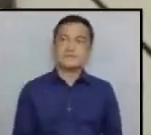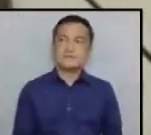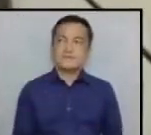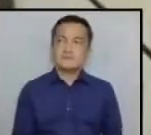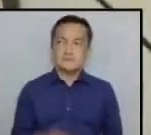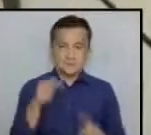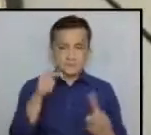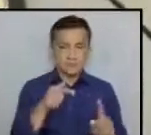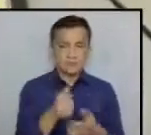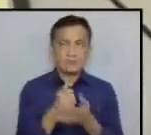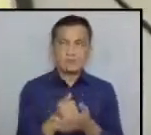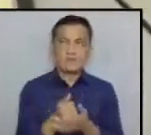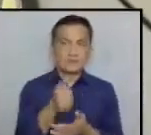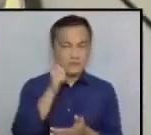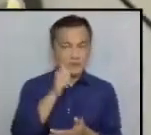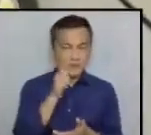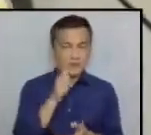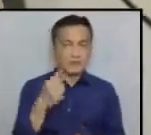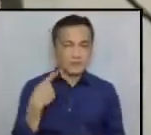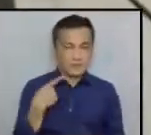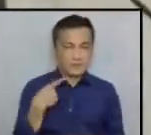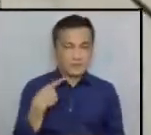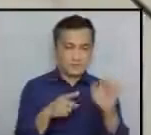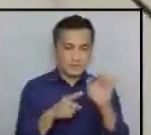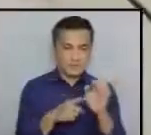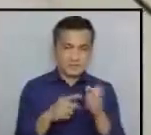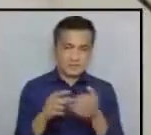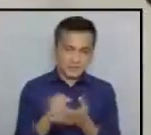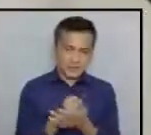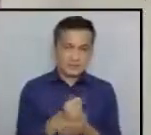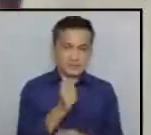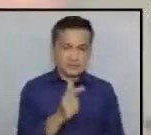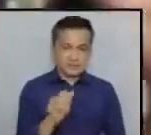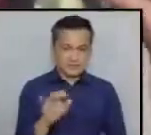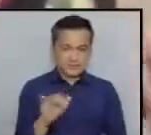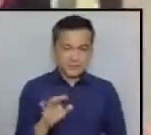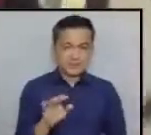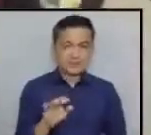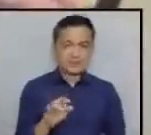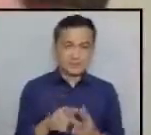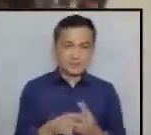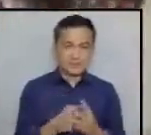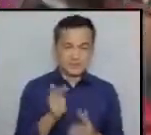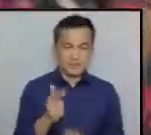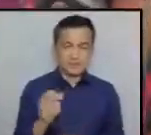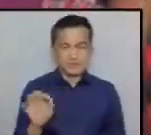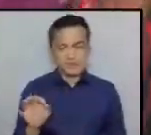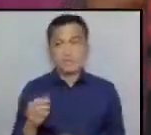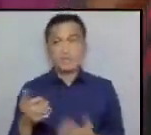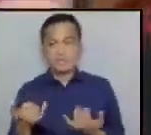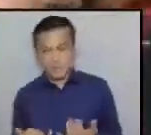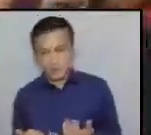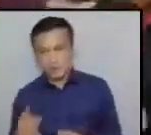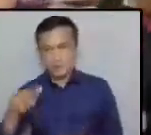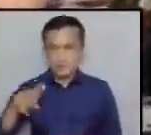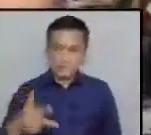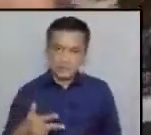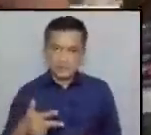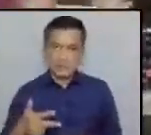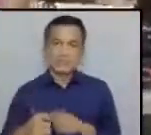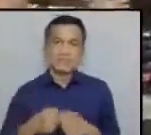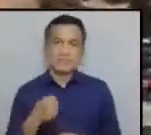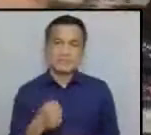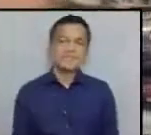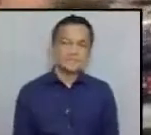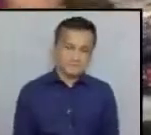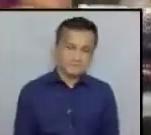mga kababaihan na magkaroon ng extra income. 2015 siya nagsimula, 2019 nagkaroon and then third year ngayon. Yeah, collaboration with other agencies. At ngayon, third year after